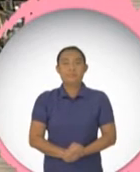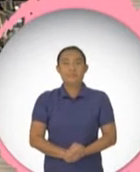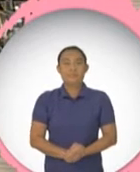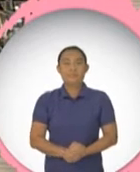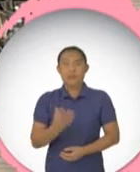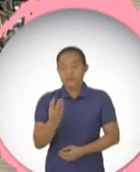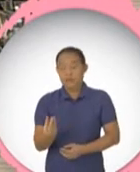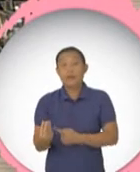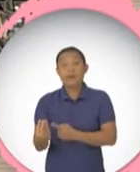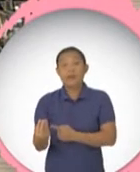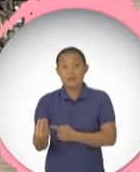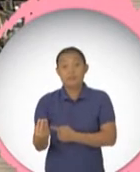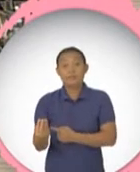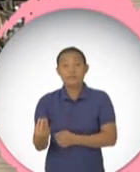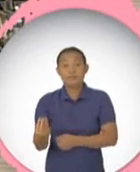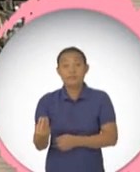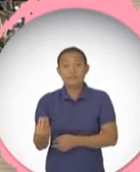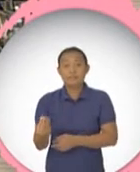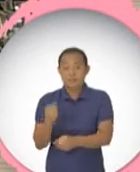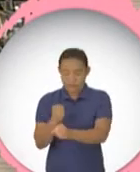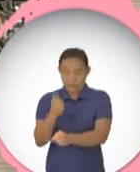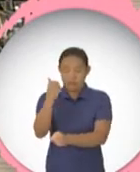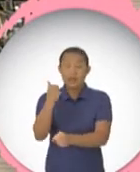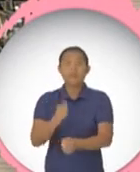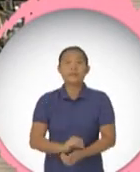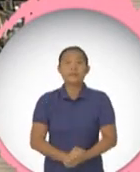ช่ตัดเหลือแล้วก็สามารถที่จะเอามาทำได้เหมือนกัน